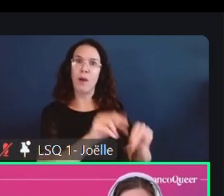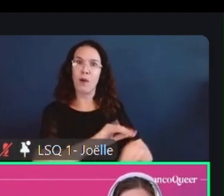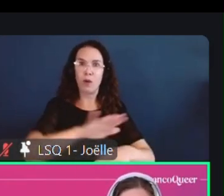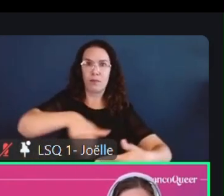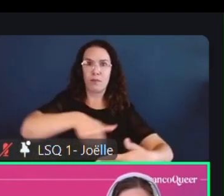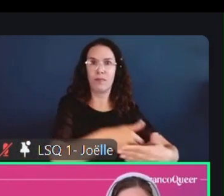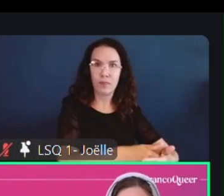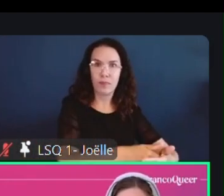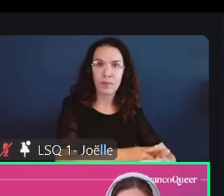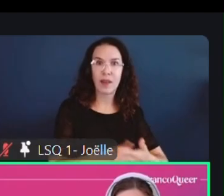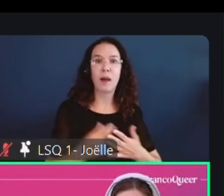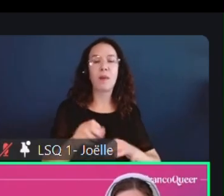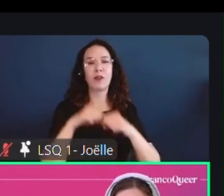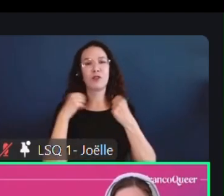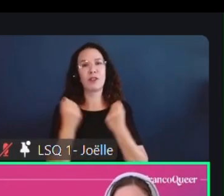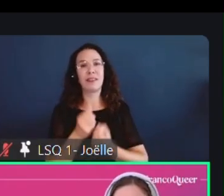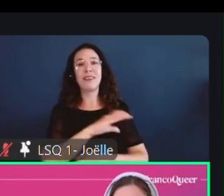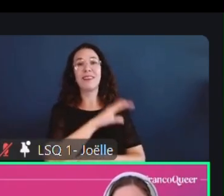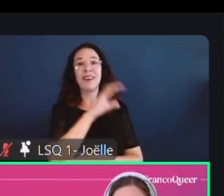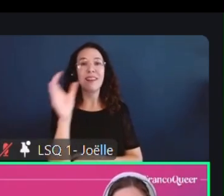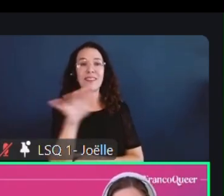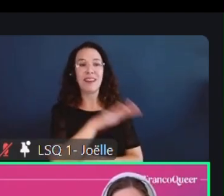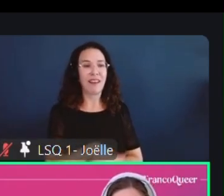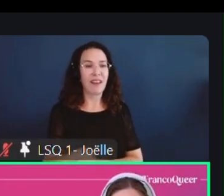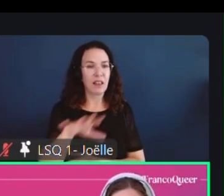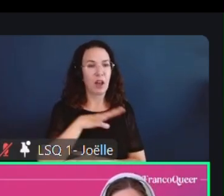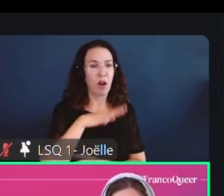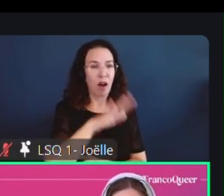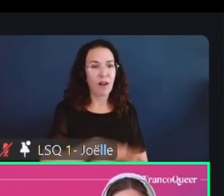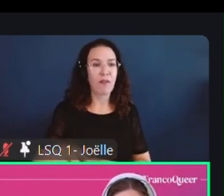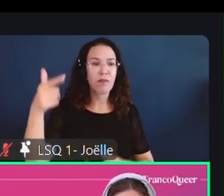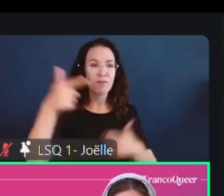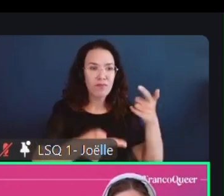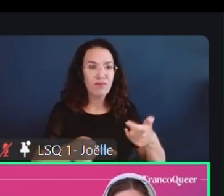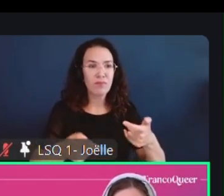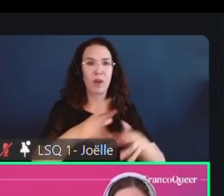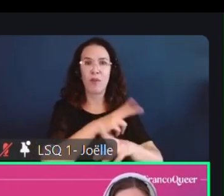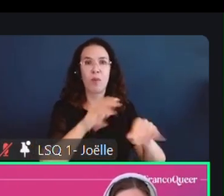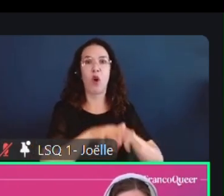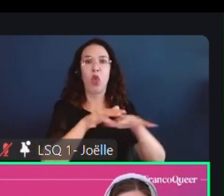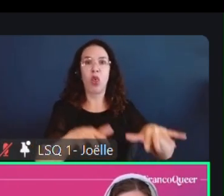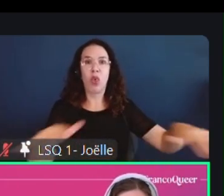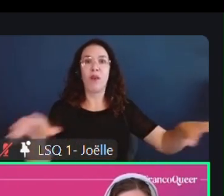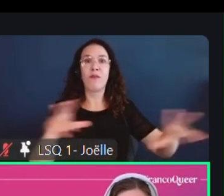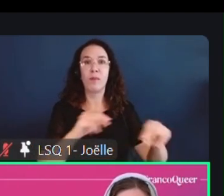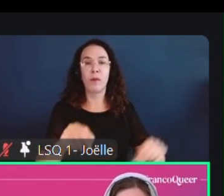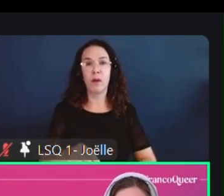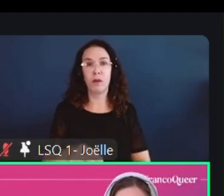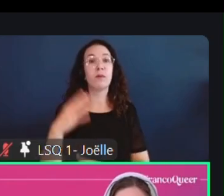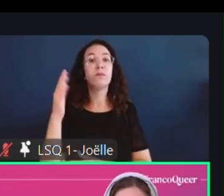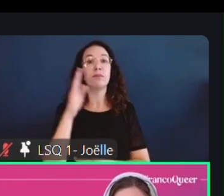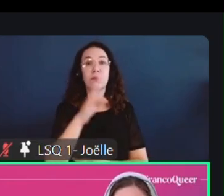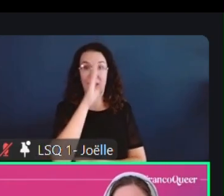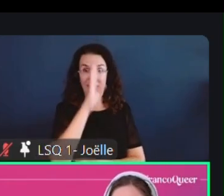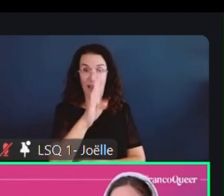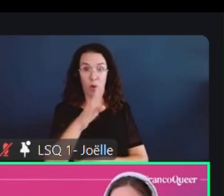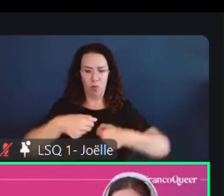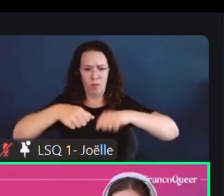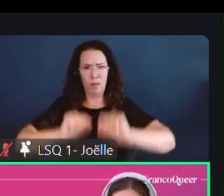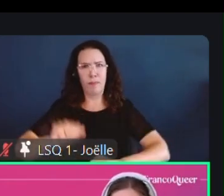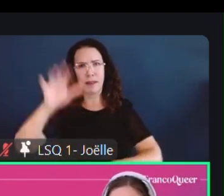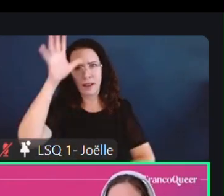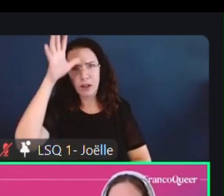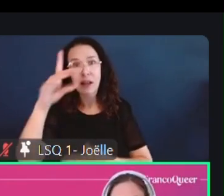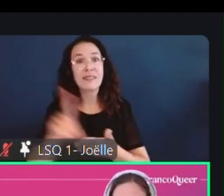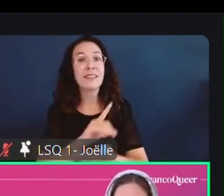éradiqués, effacés de la société canadienne ou assassinés au point où nous ne pouvons plus reproduire l'autochtonie. L'hétéropatriarcat, c'est pas juste une forme